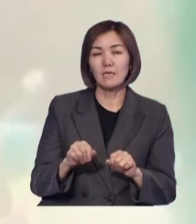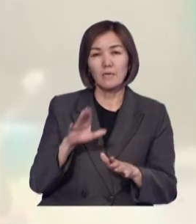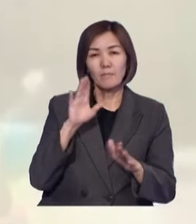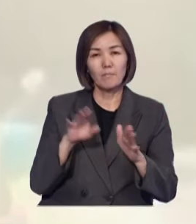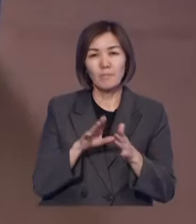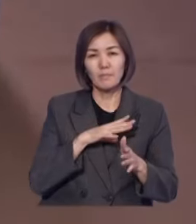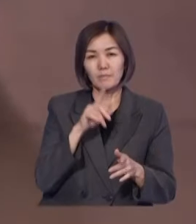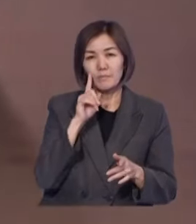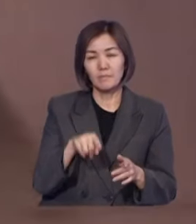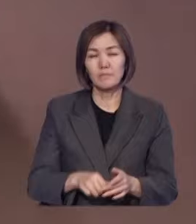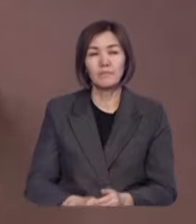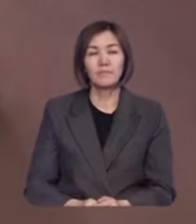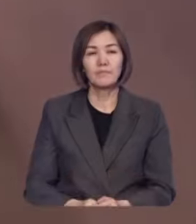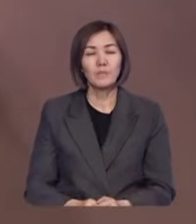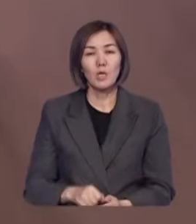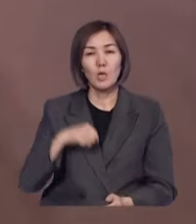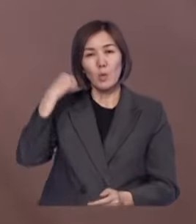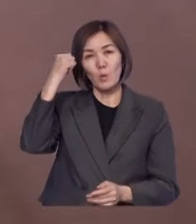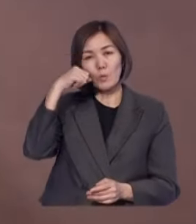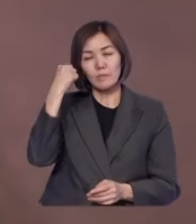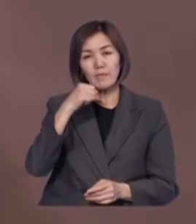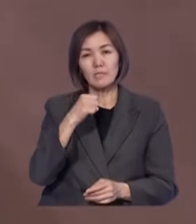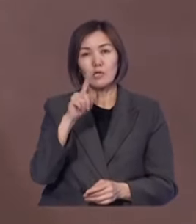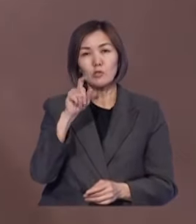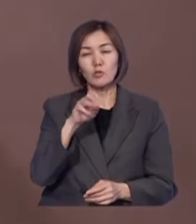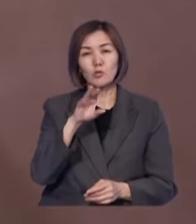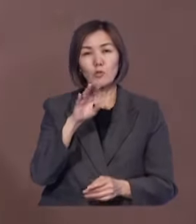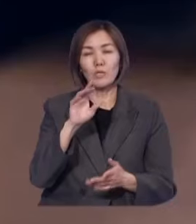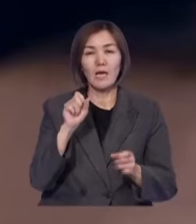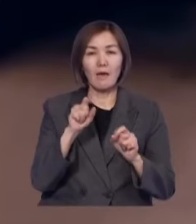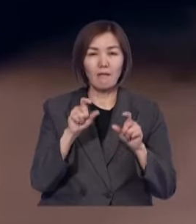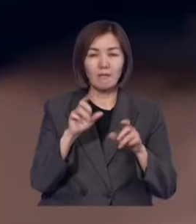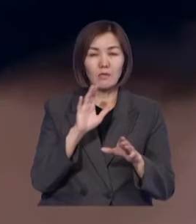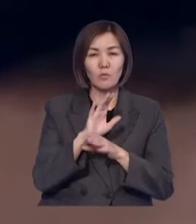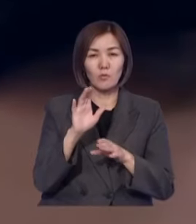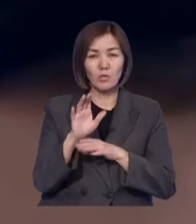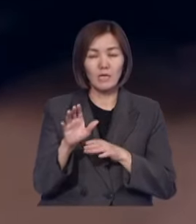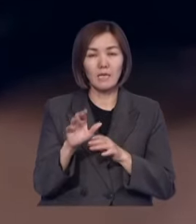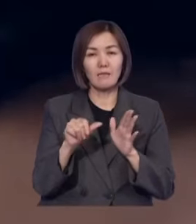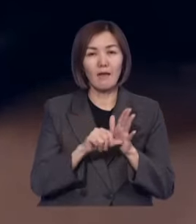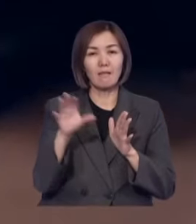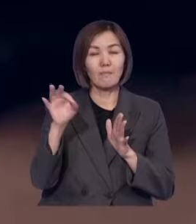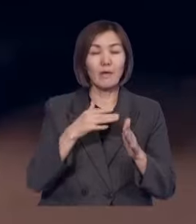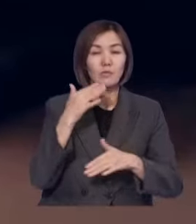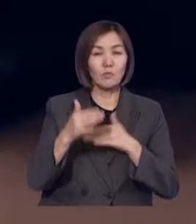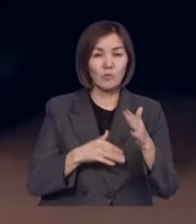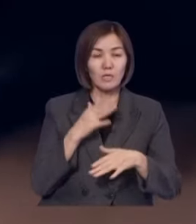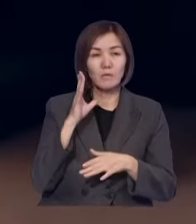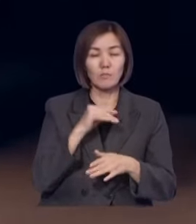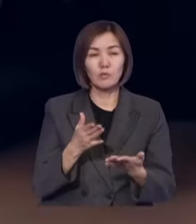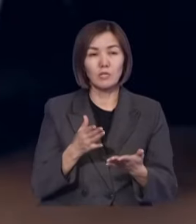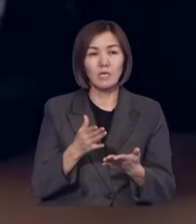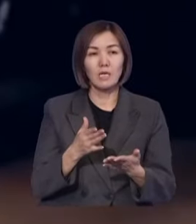болған. Өзбекстанда жыл сайын 100 тонна алтын өндіріледі, бірақ оның 6% ғана өңделеді. Мұны Наманган